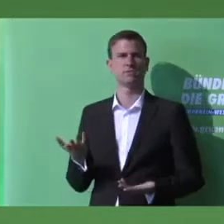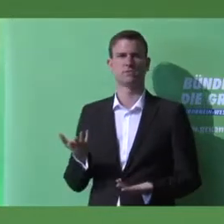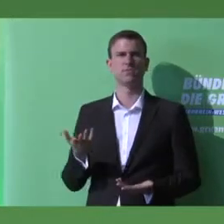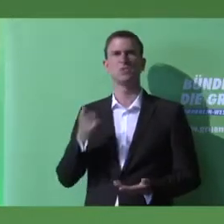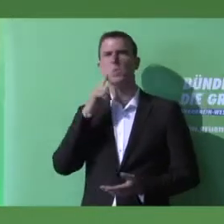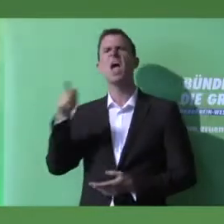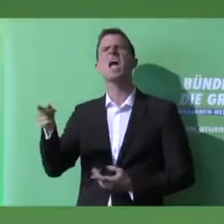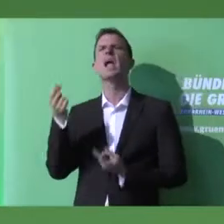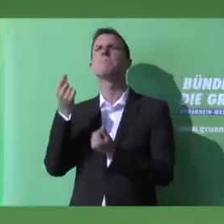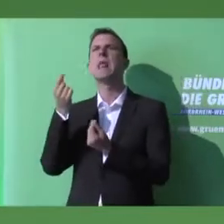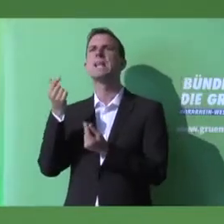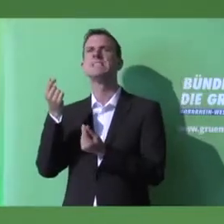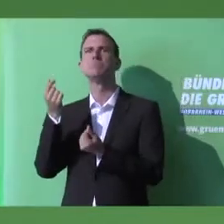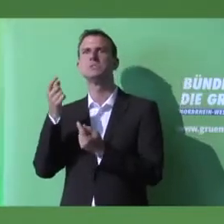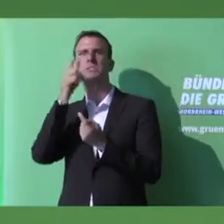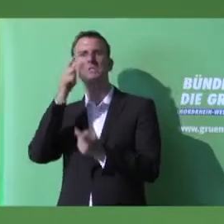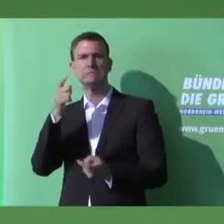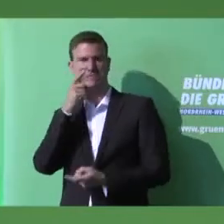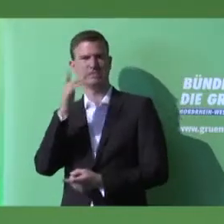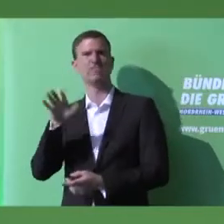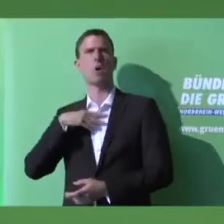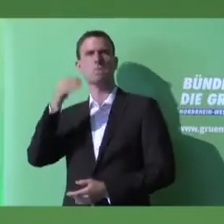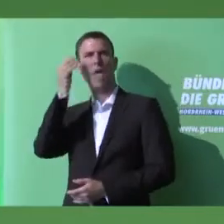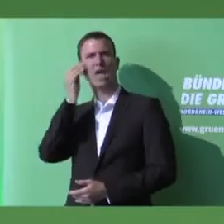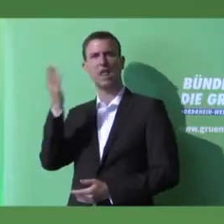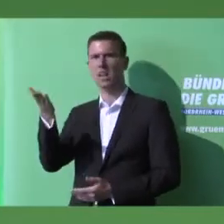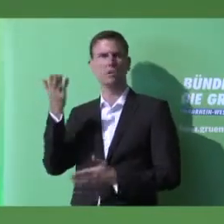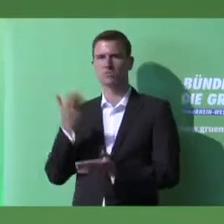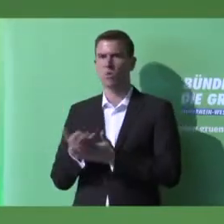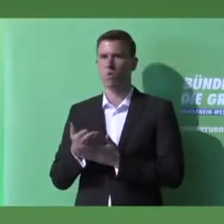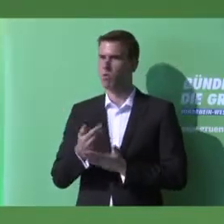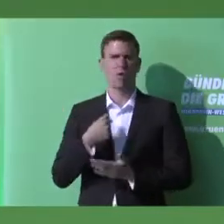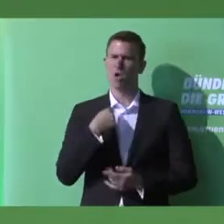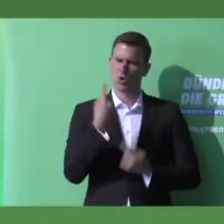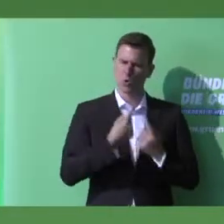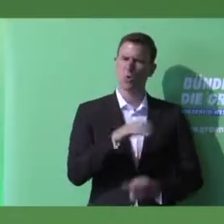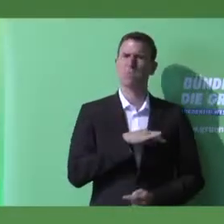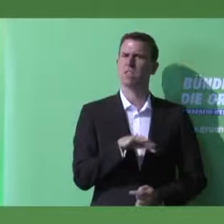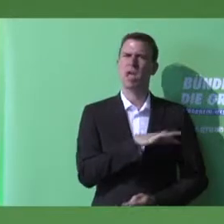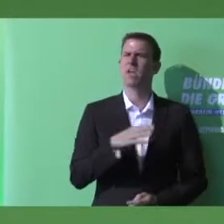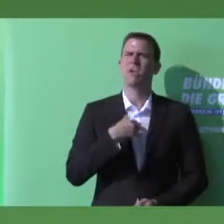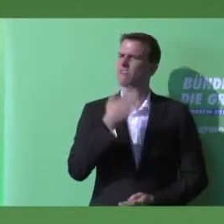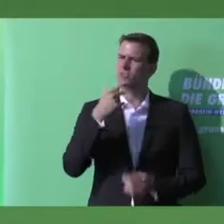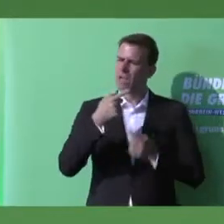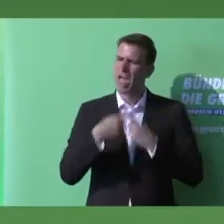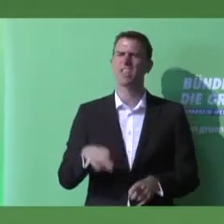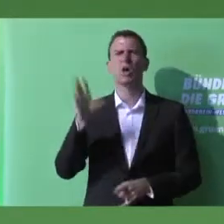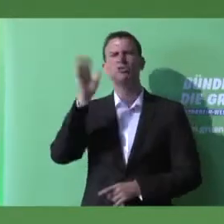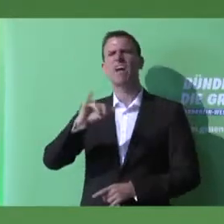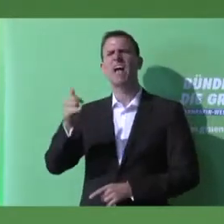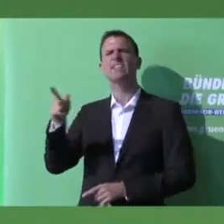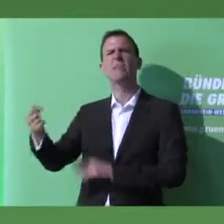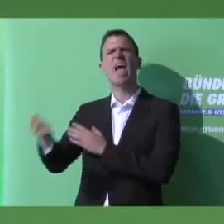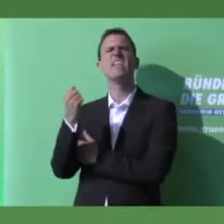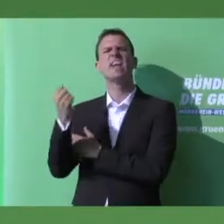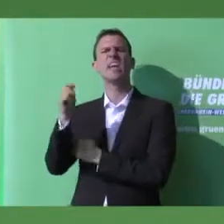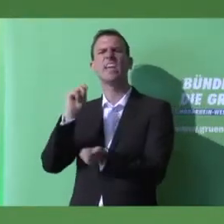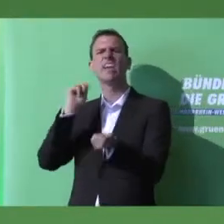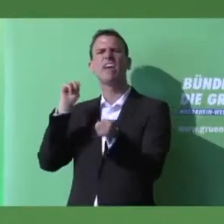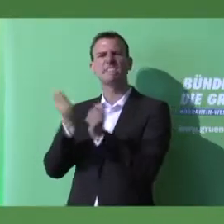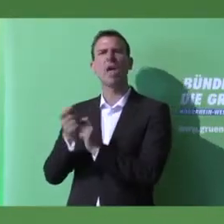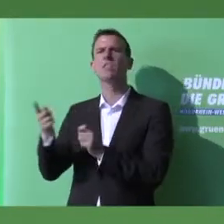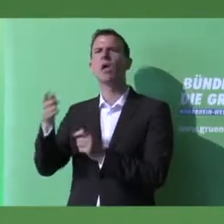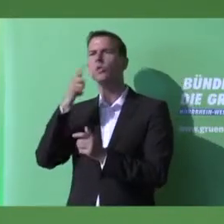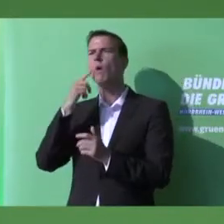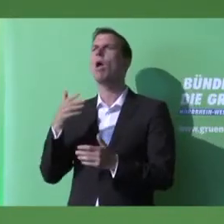Frau Merkel. Wir Grüne, wir wollen nicht länger zusehen, wie schwarz-gelb die Energiewende vor